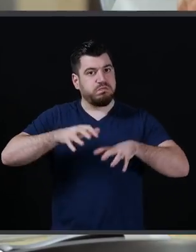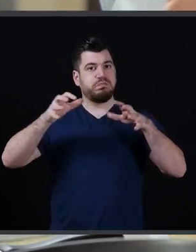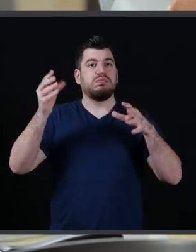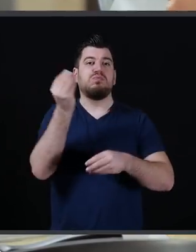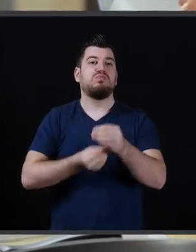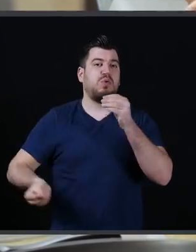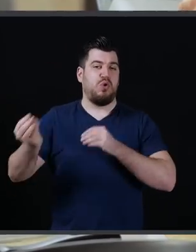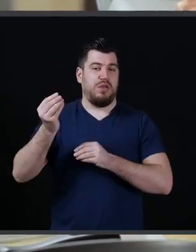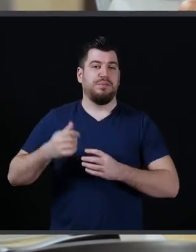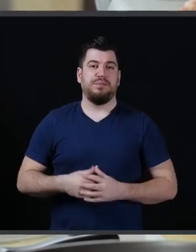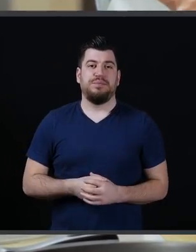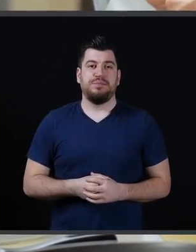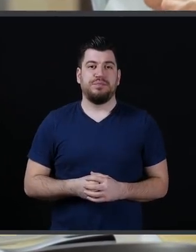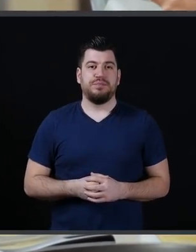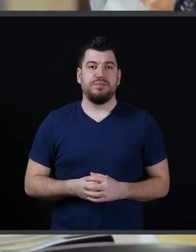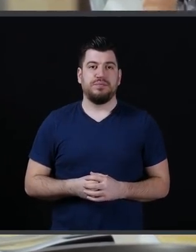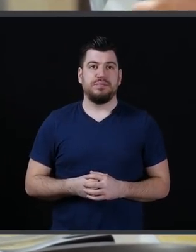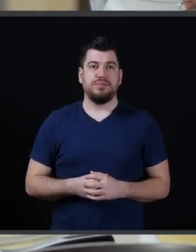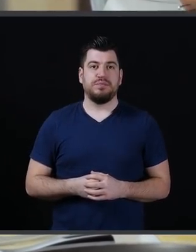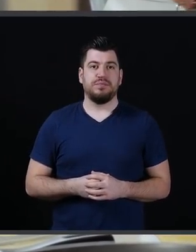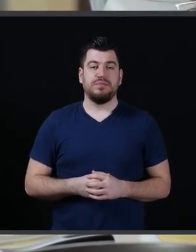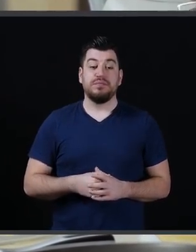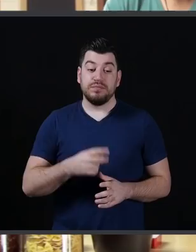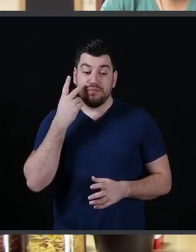έτσι όπως είναι τα ασπράδια μέσα στο μίξερ